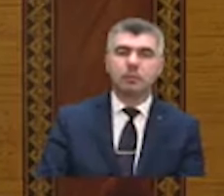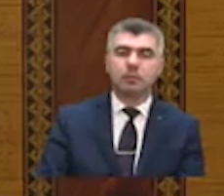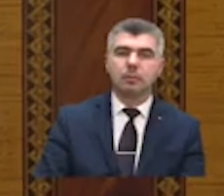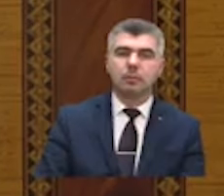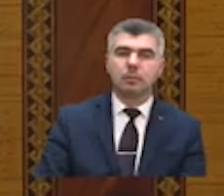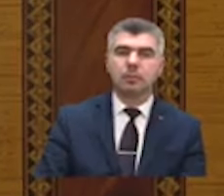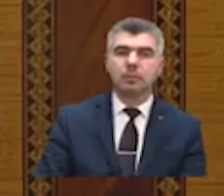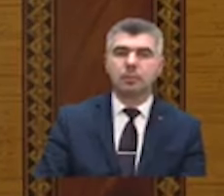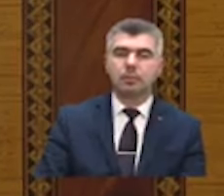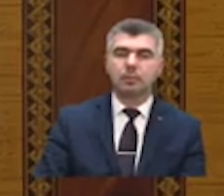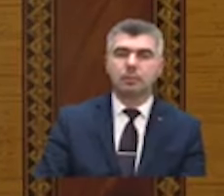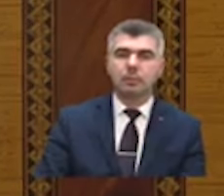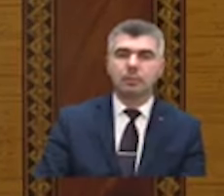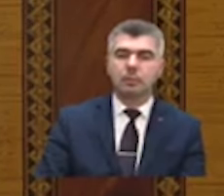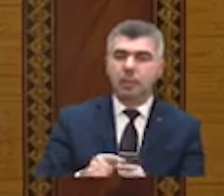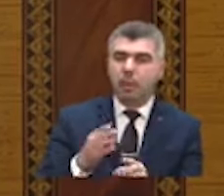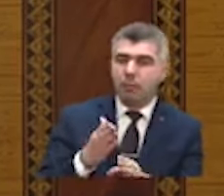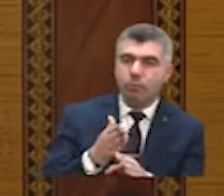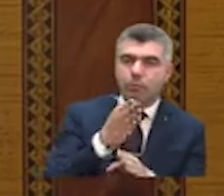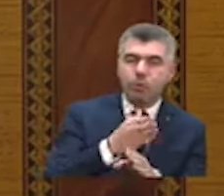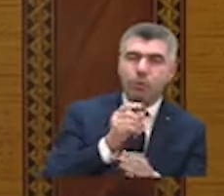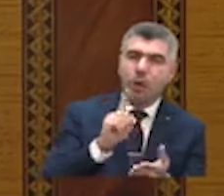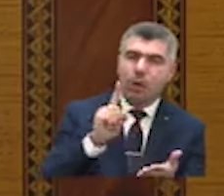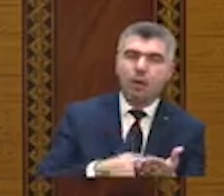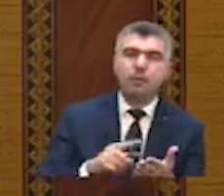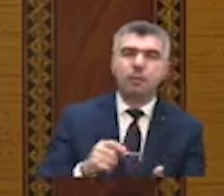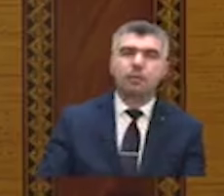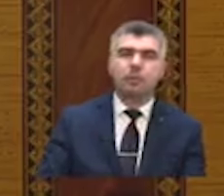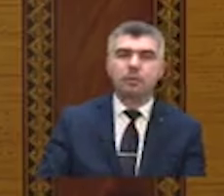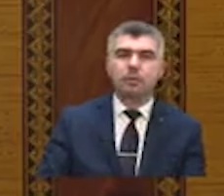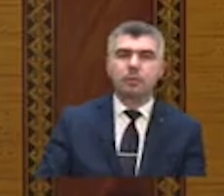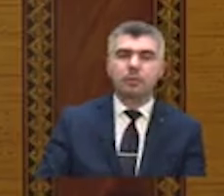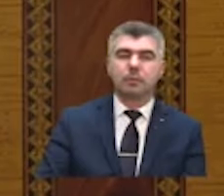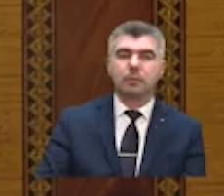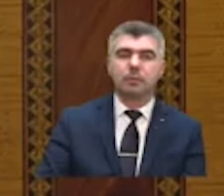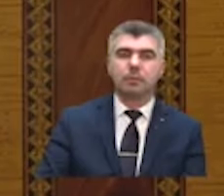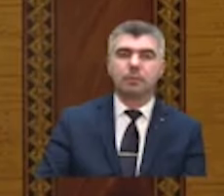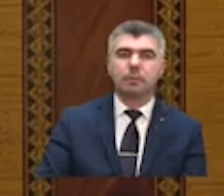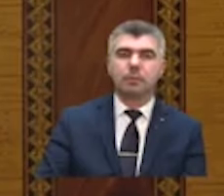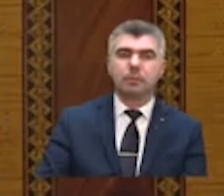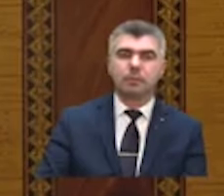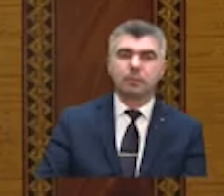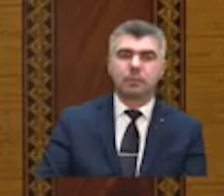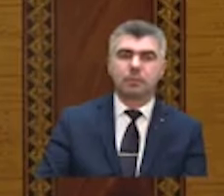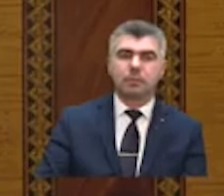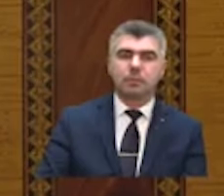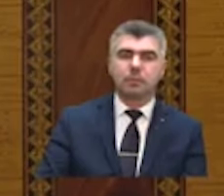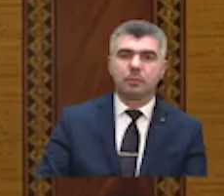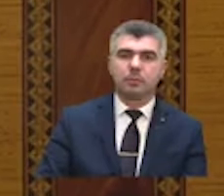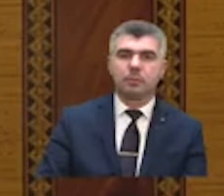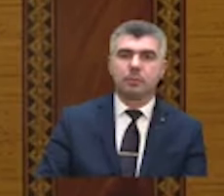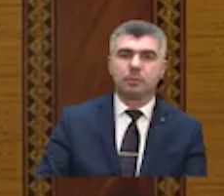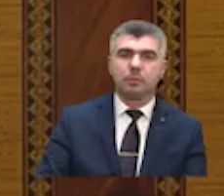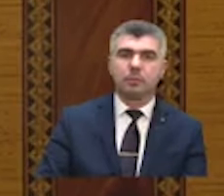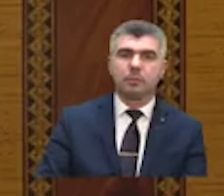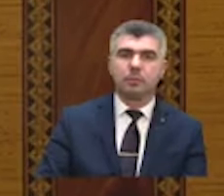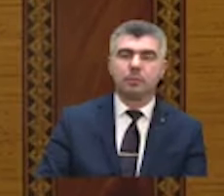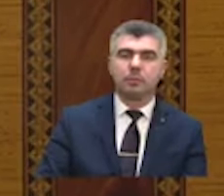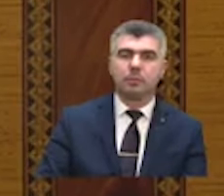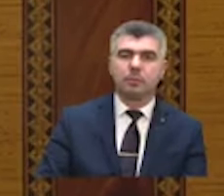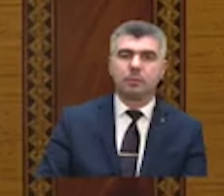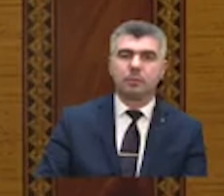خصنا نمشيو عندهم وخنا نمشيو عندهم خصنا نمشيو عندهم السيد